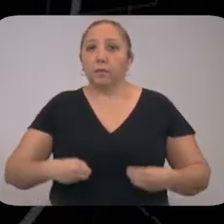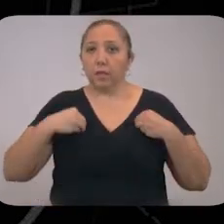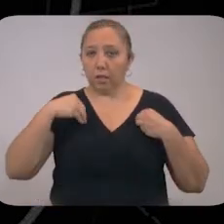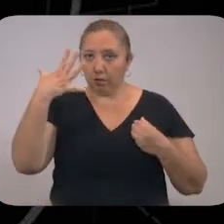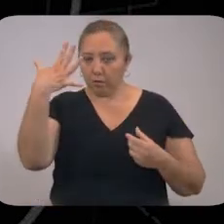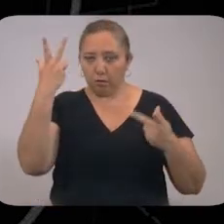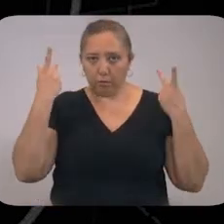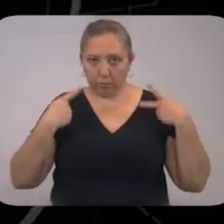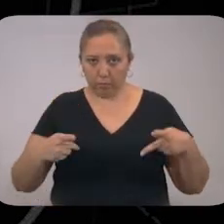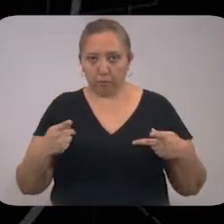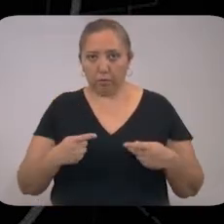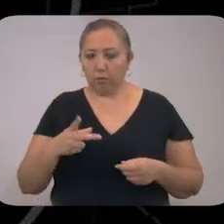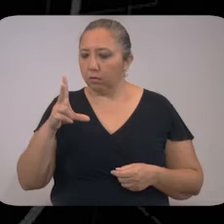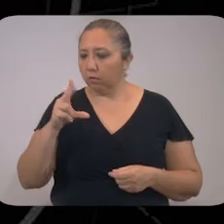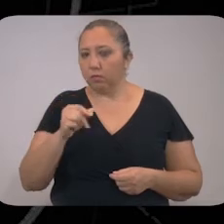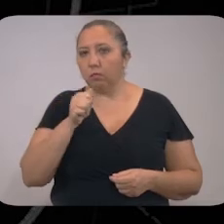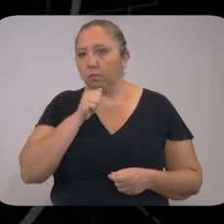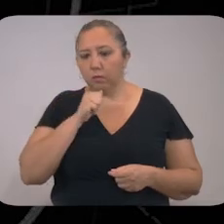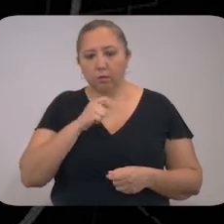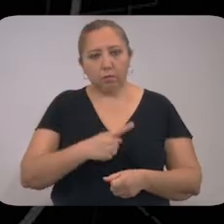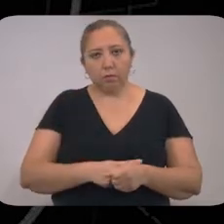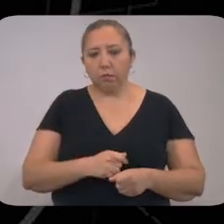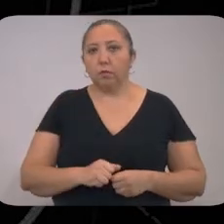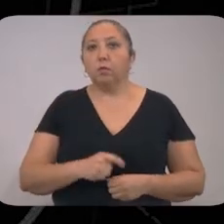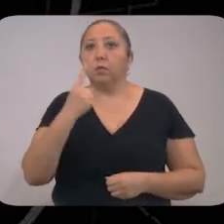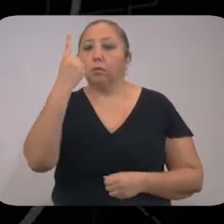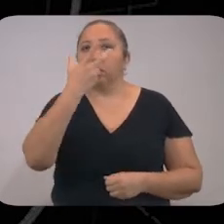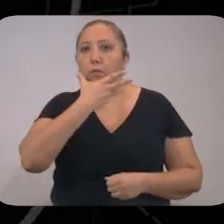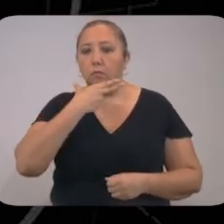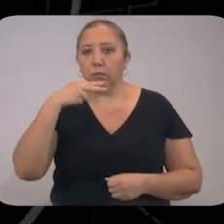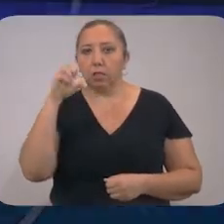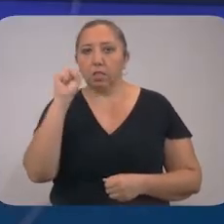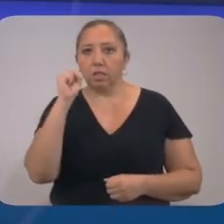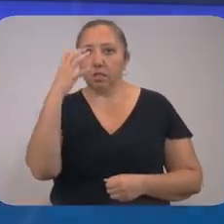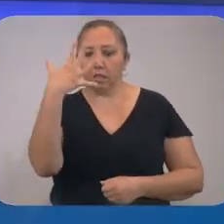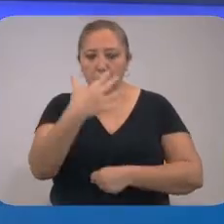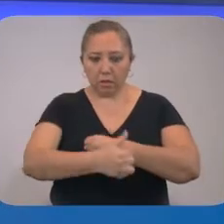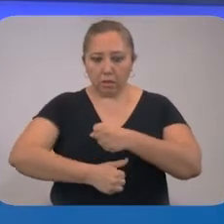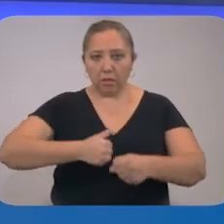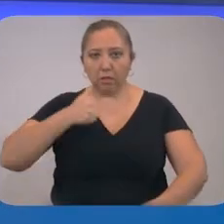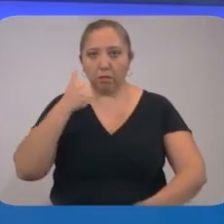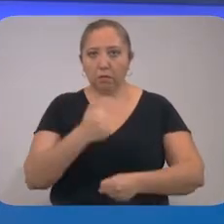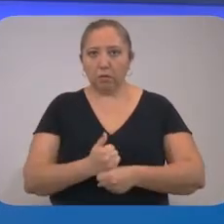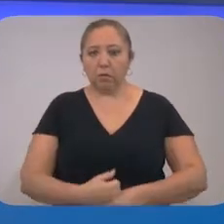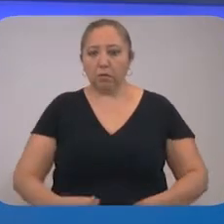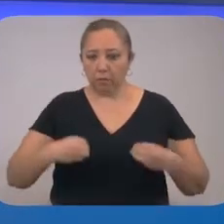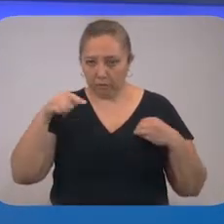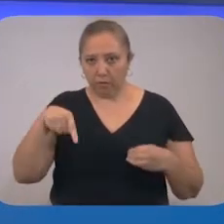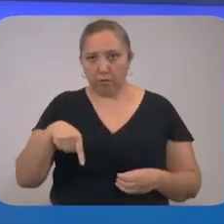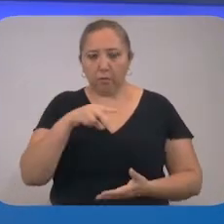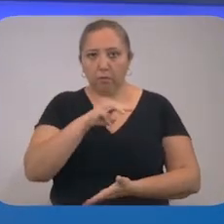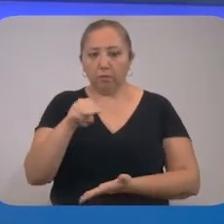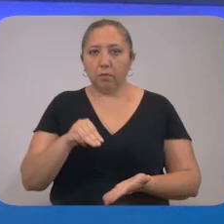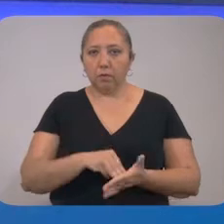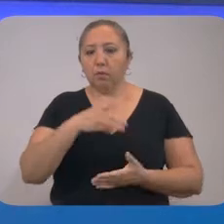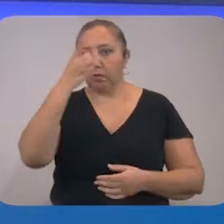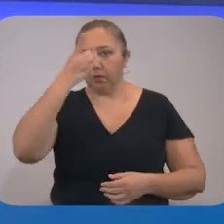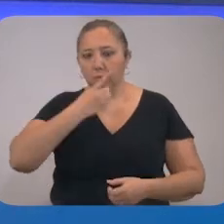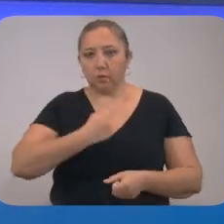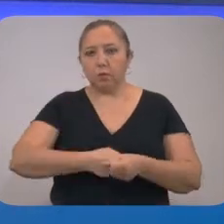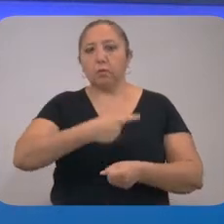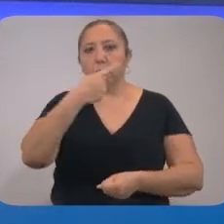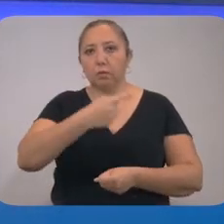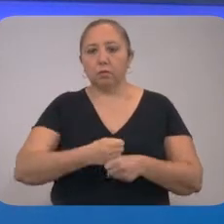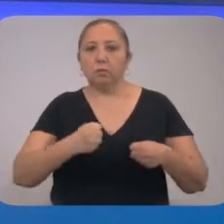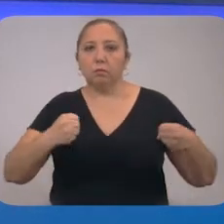Marcian Diabetesti, Talamil tu presión, Yetel Hachpolocachi. Cajacabalcacha Yetel Catul Mac Mishuntul Ohani. Juntul